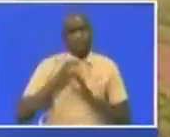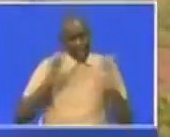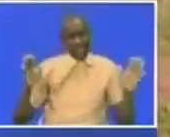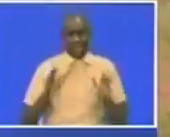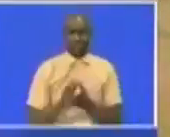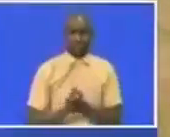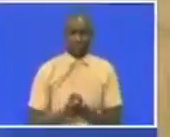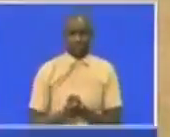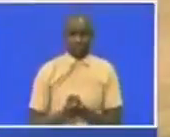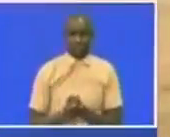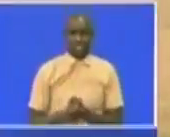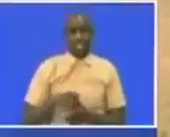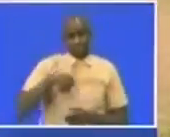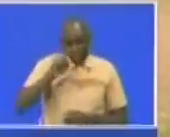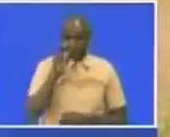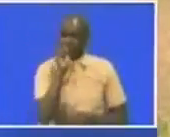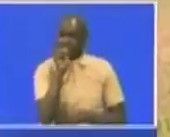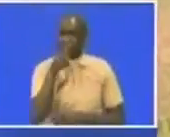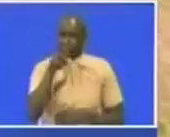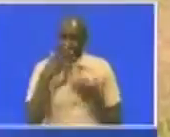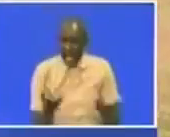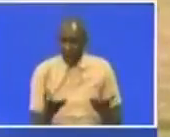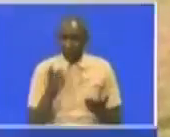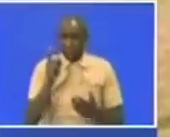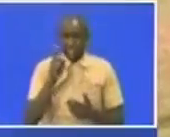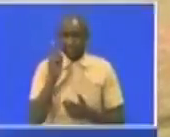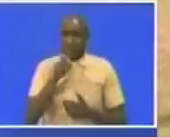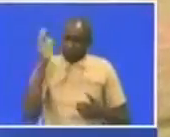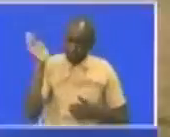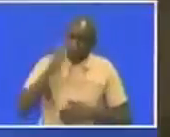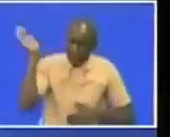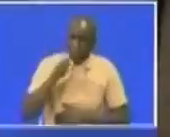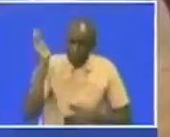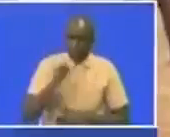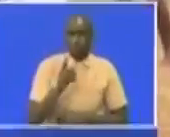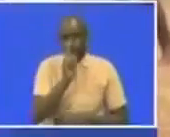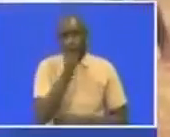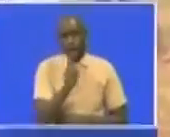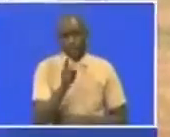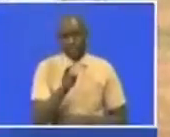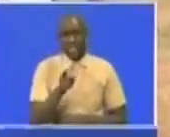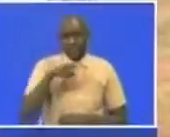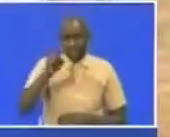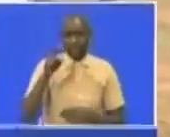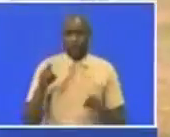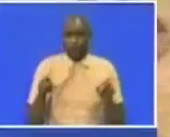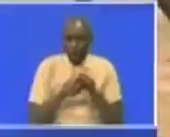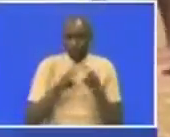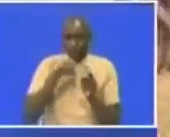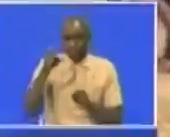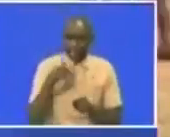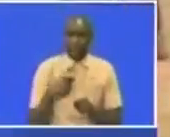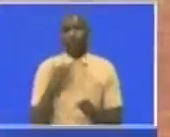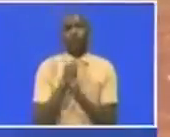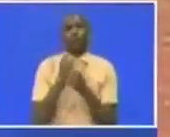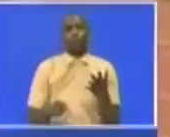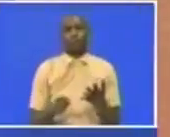ziada. Tazama jinsi anavyotoa adhabu kwa wakosaji na jinsi anavyopigania nafasi